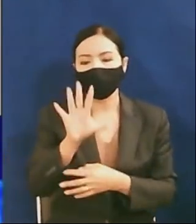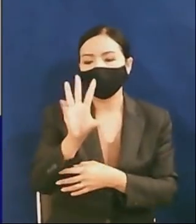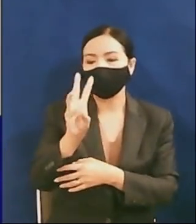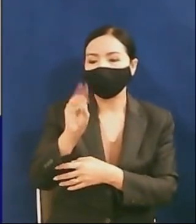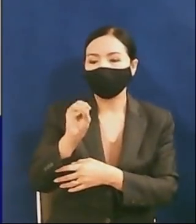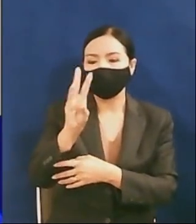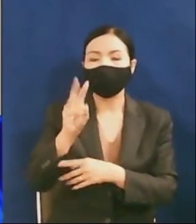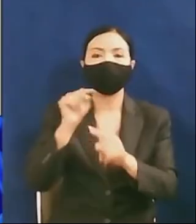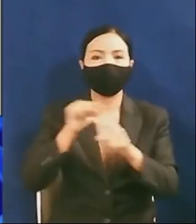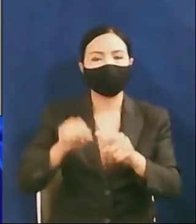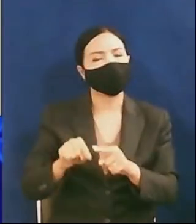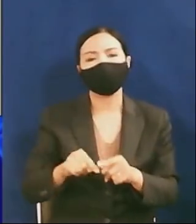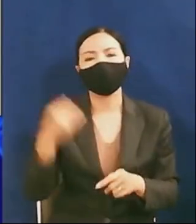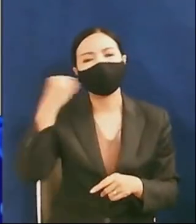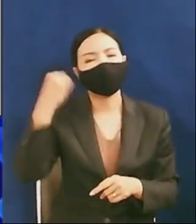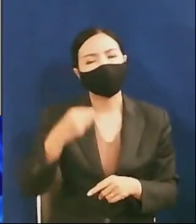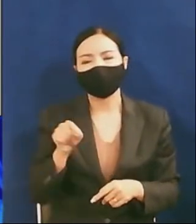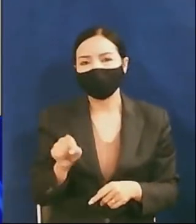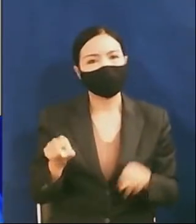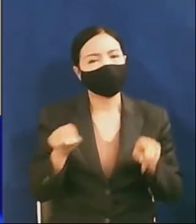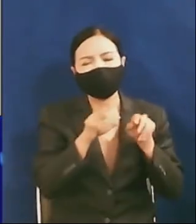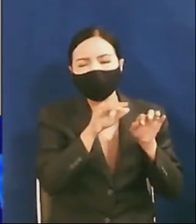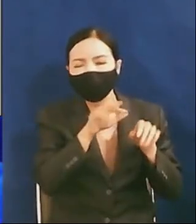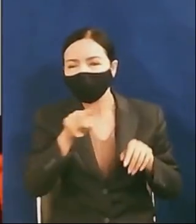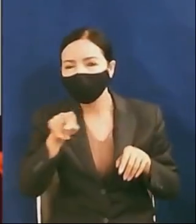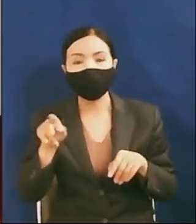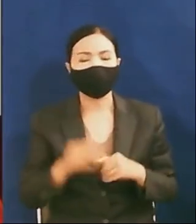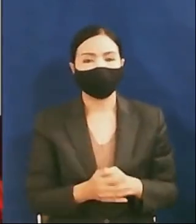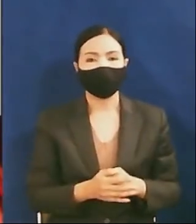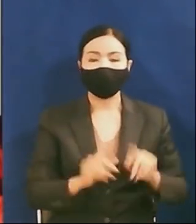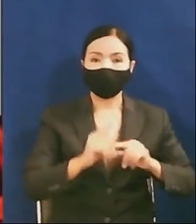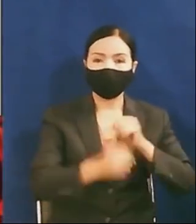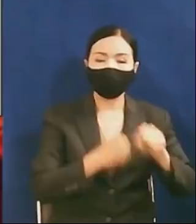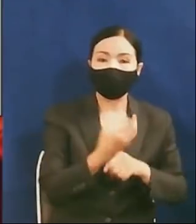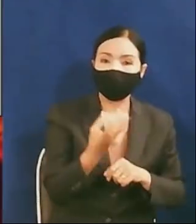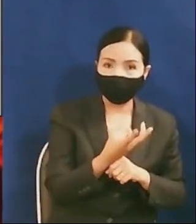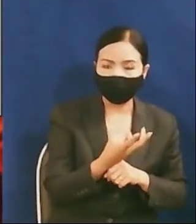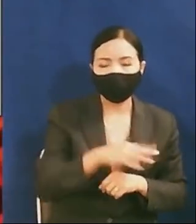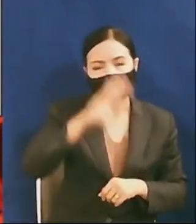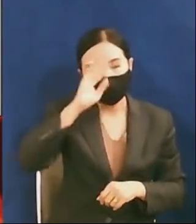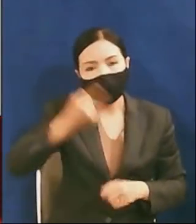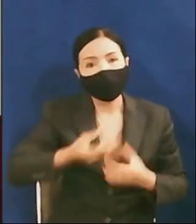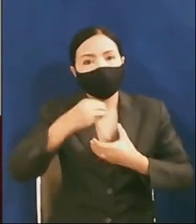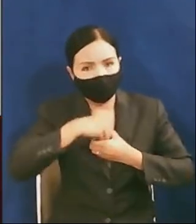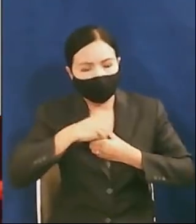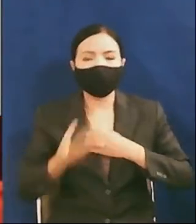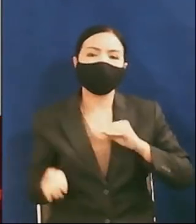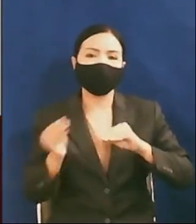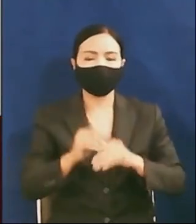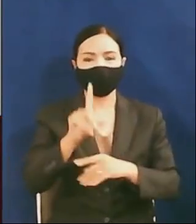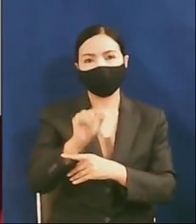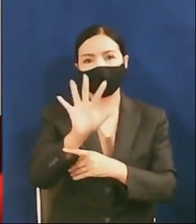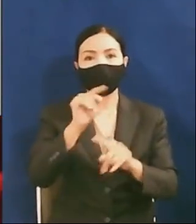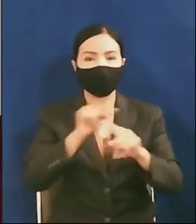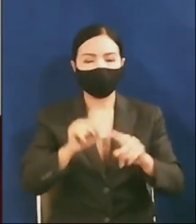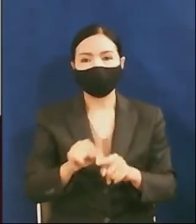ขไม่ต่างจากทุกๆวันนะครับแล้วก็ถ้าอายุน้อยแต่มีโรคเรื้อรังเนี่ย เพิ่มมาอีกนะครับเป็น 25%